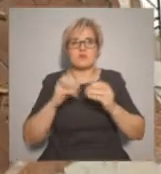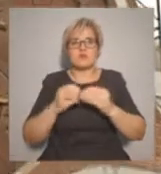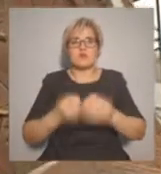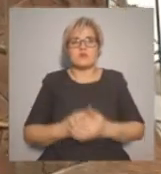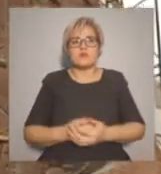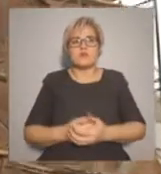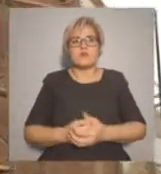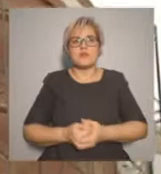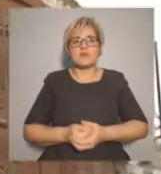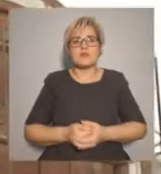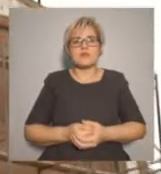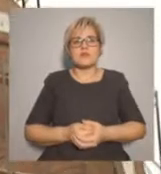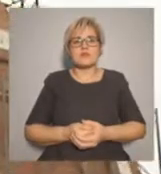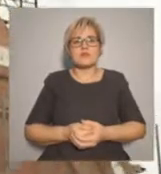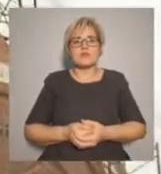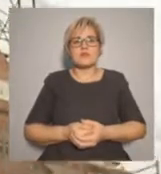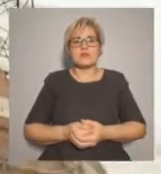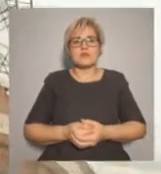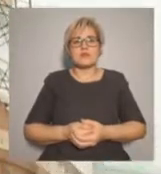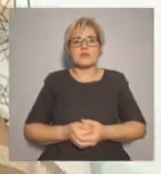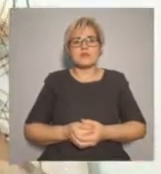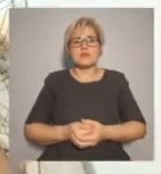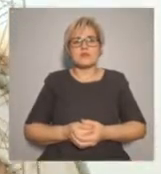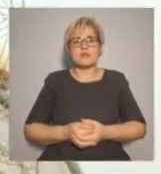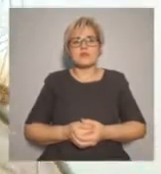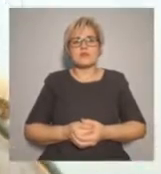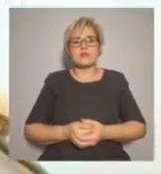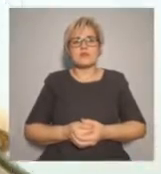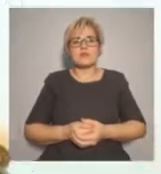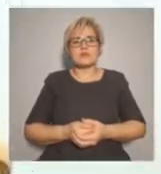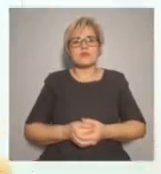Татьяны в городе Когалыме полностью готов к великому освящению.